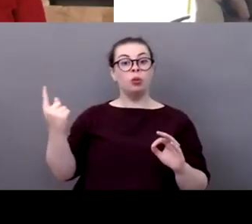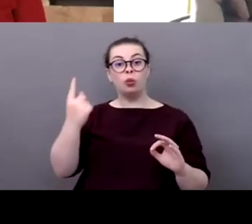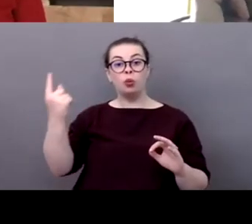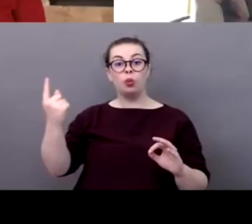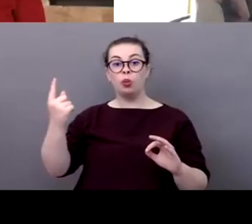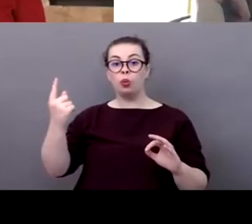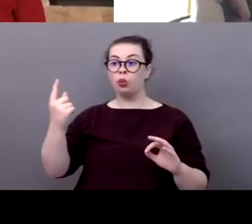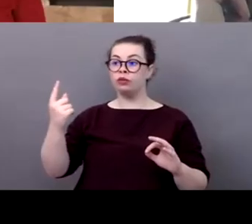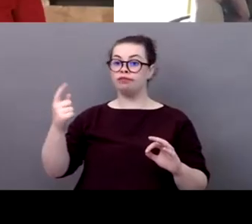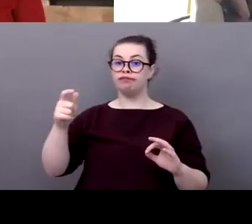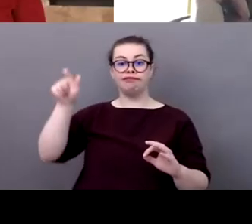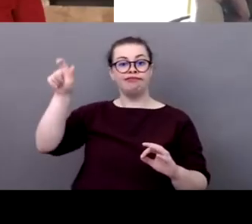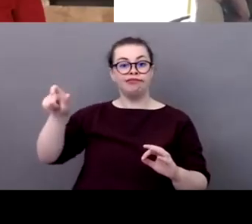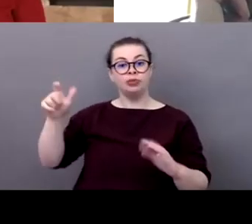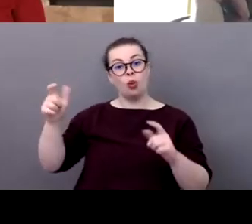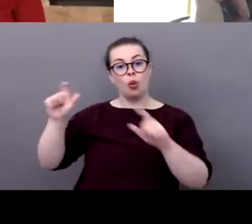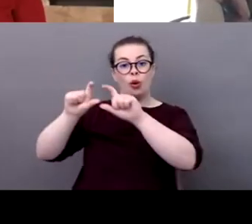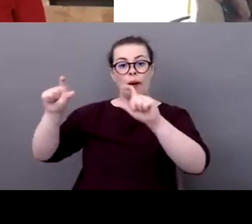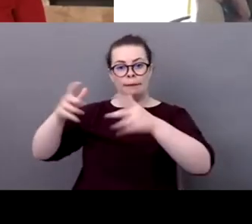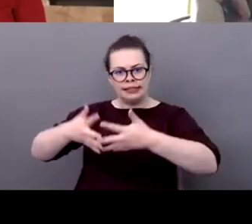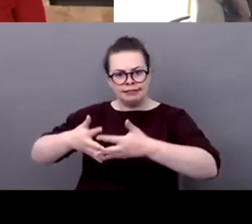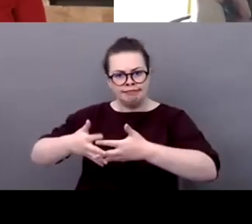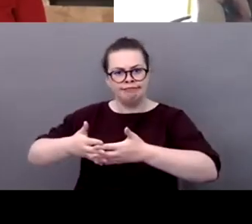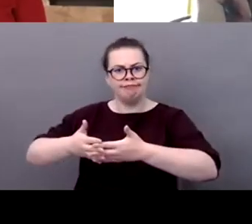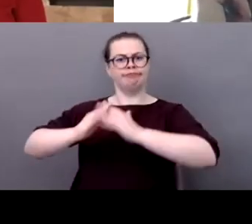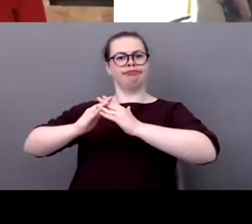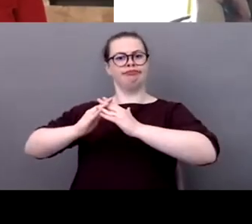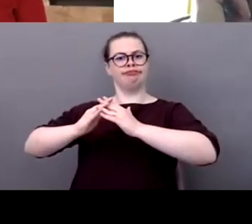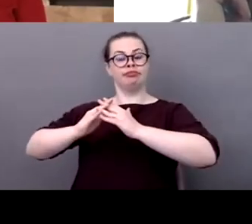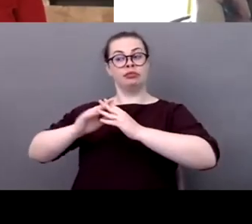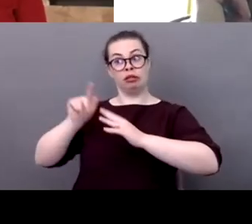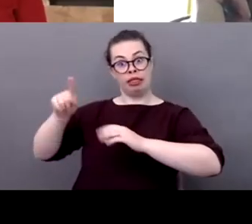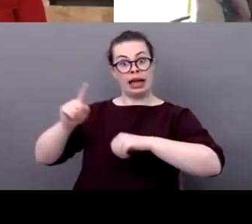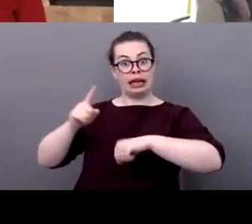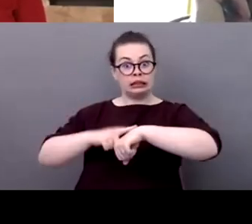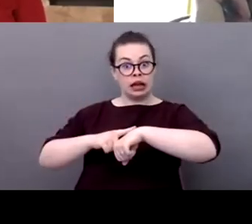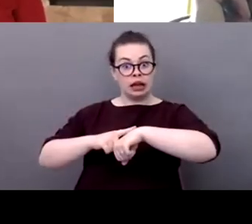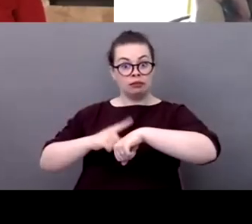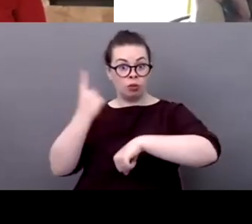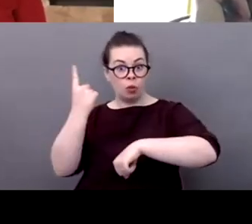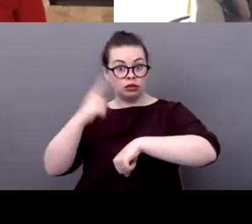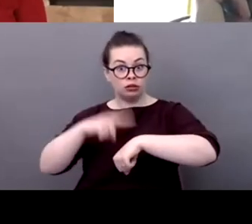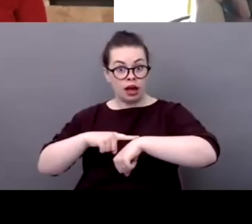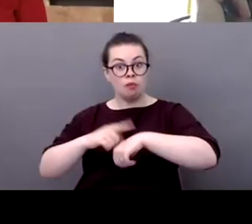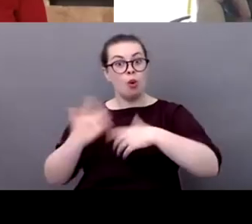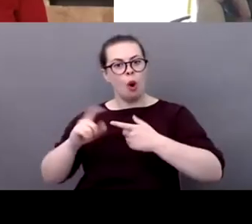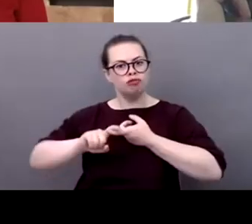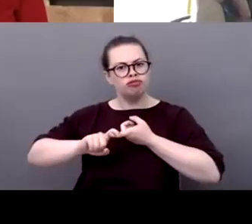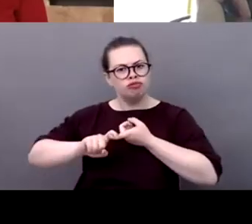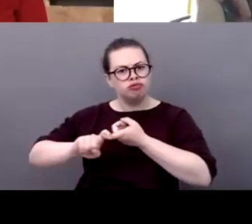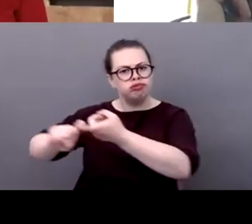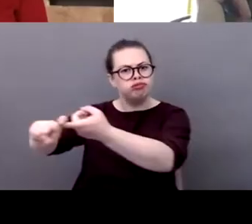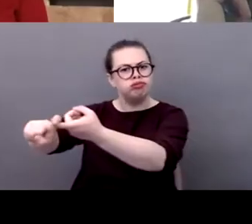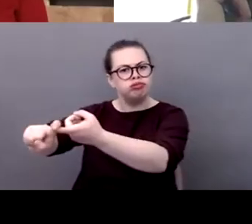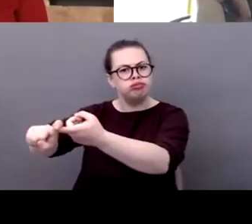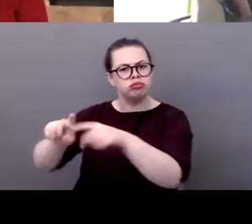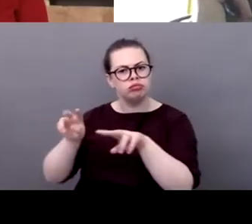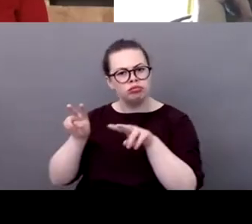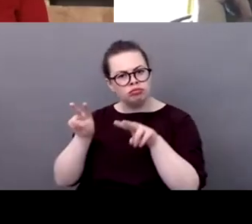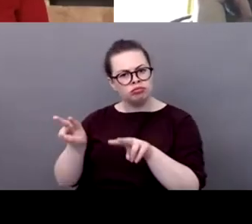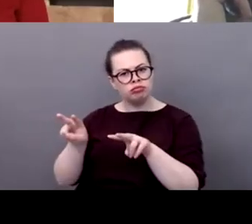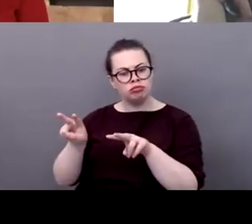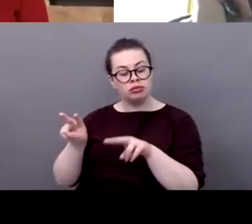ou permanent. Et donc, le sport, effectivement, peut générer plusieurs impacts dans les différents écosystèmes qui vont des